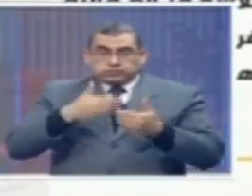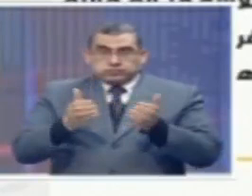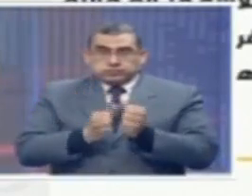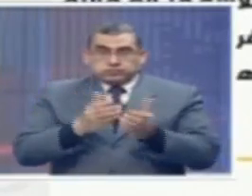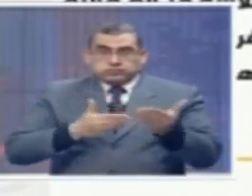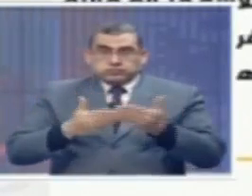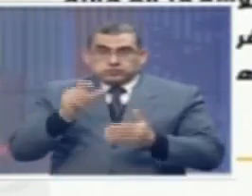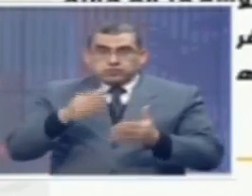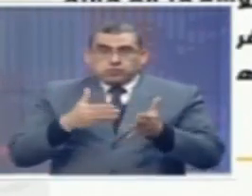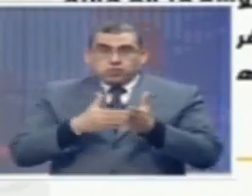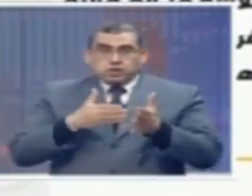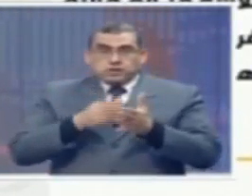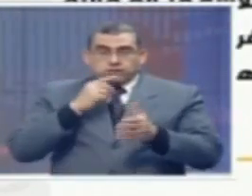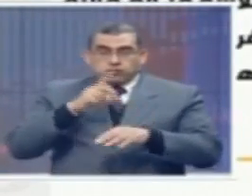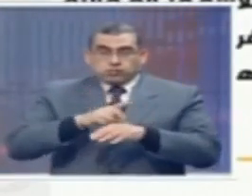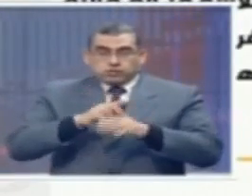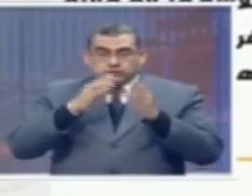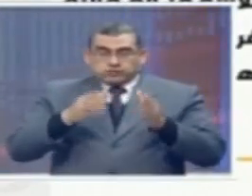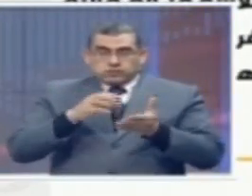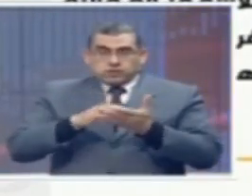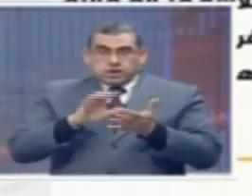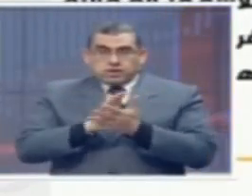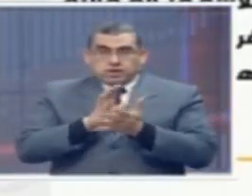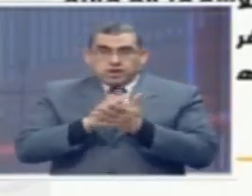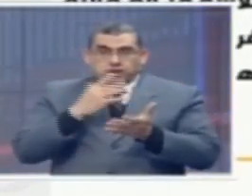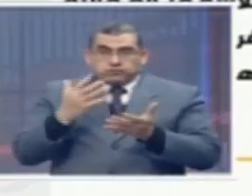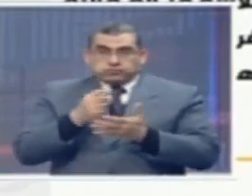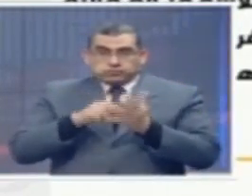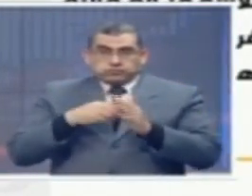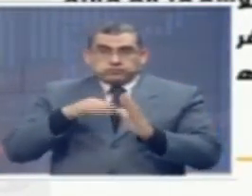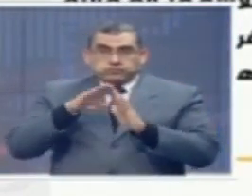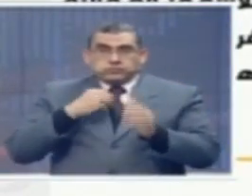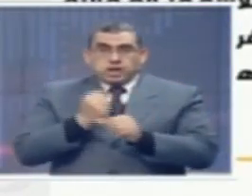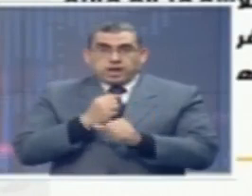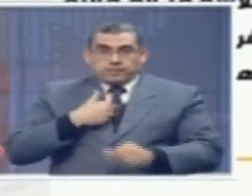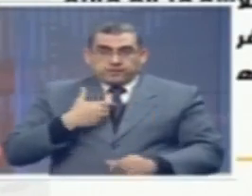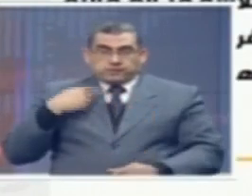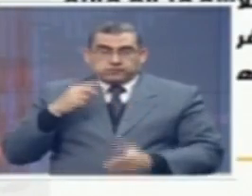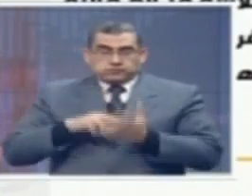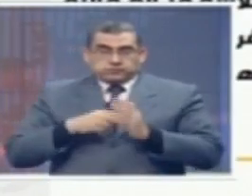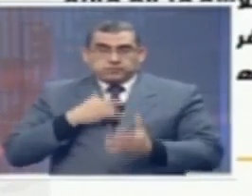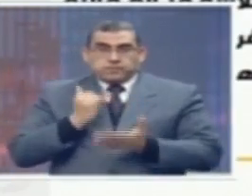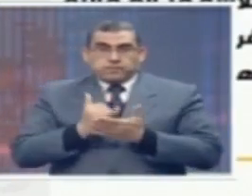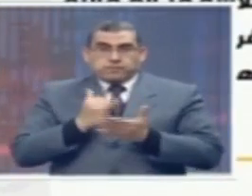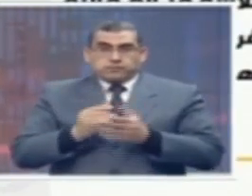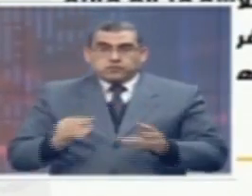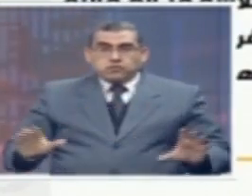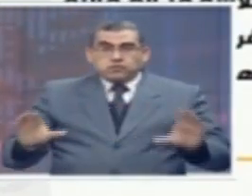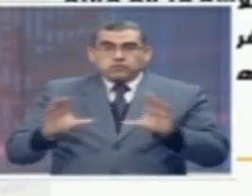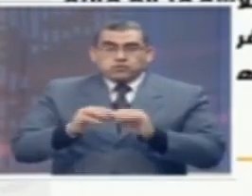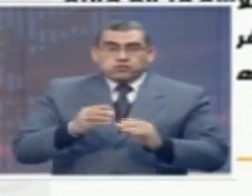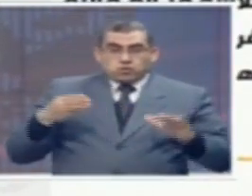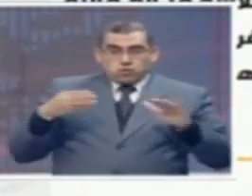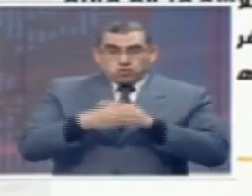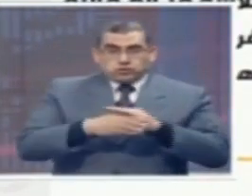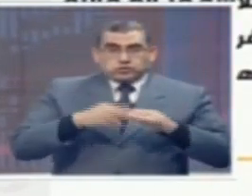ضبط موظف بإحدى المستشفيات بالغربية لاستغلاله موقعه الوظيفي كونه المسؤول عن تحصيل رسوم دخول